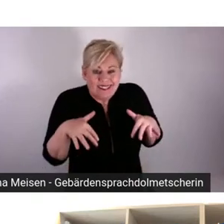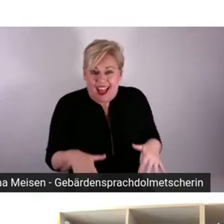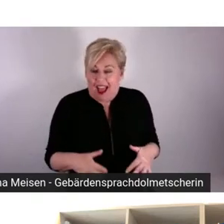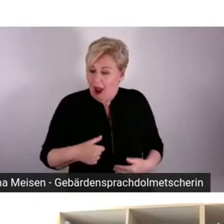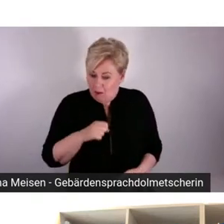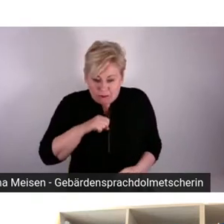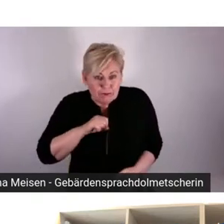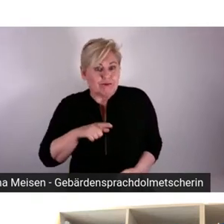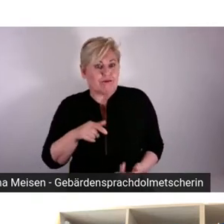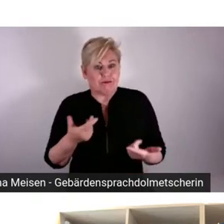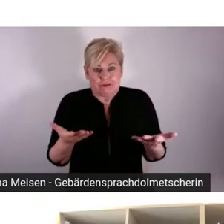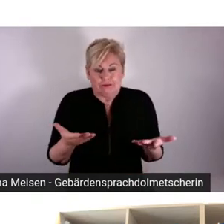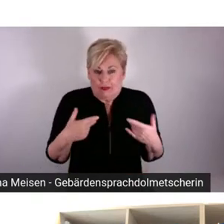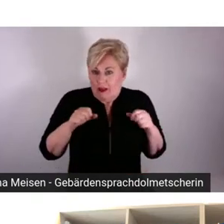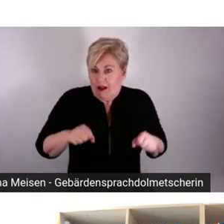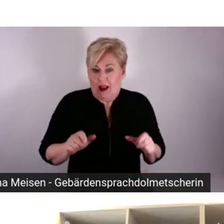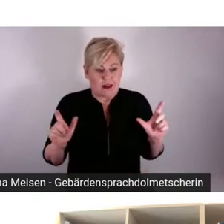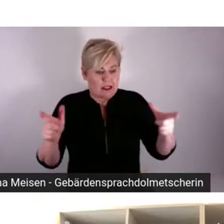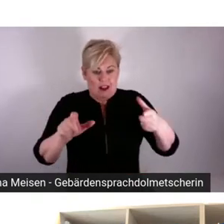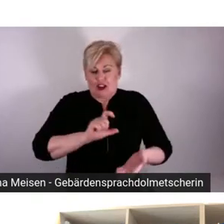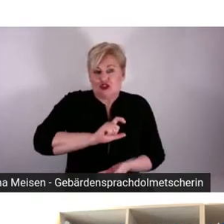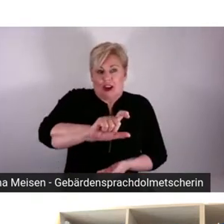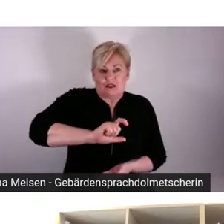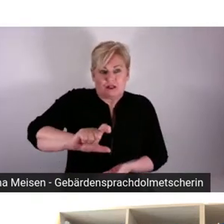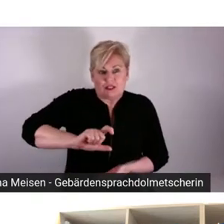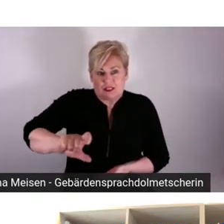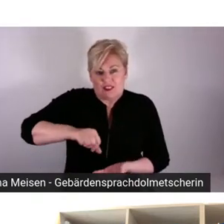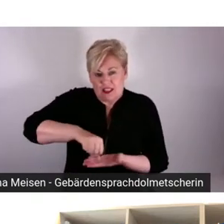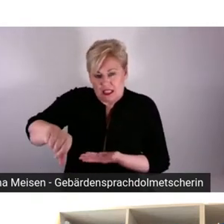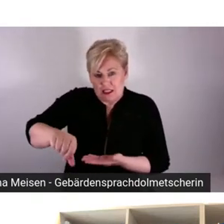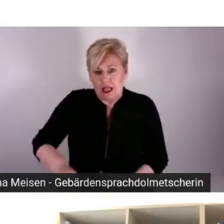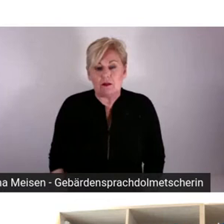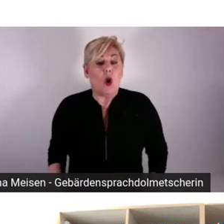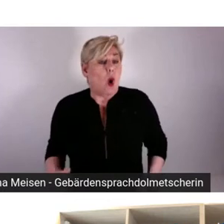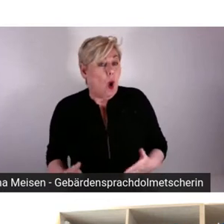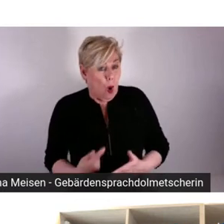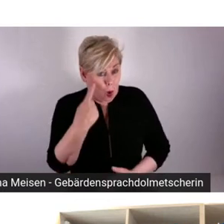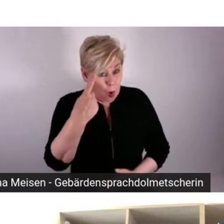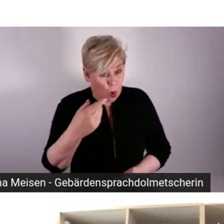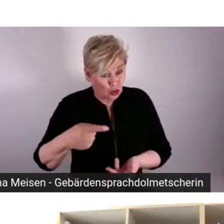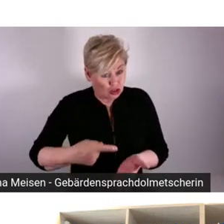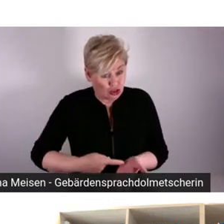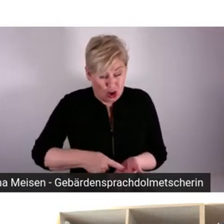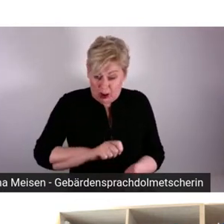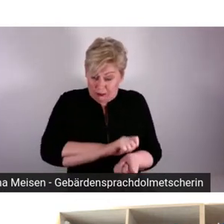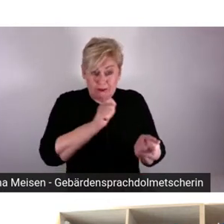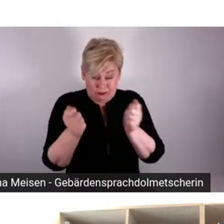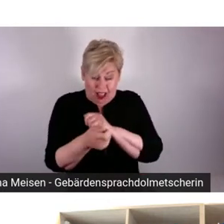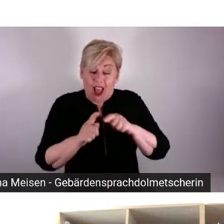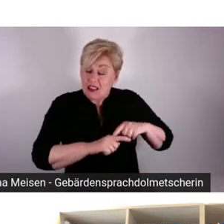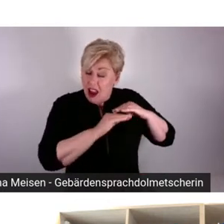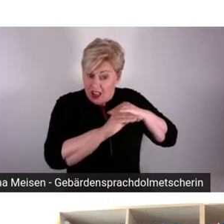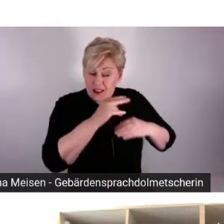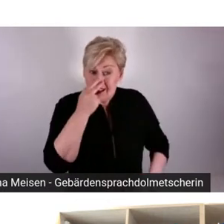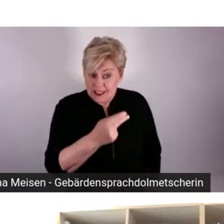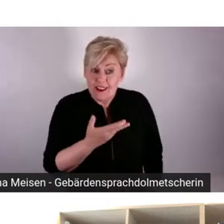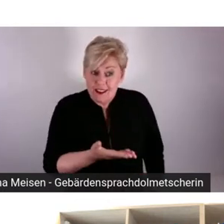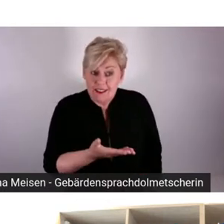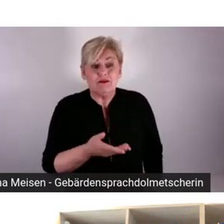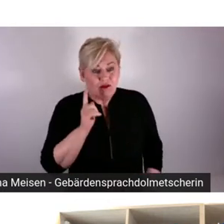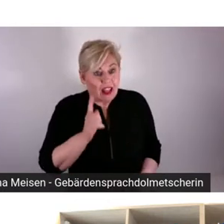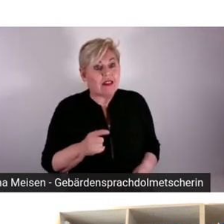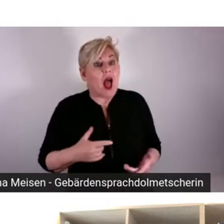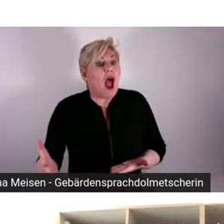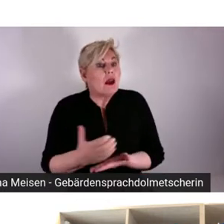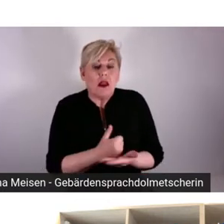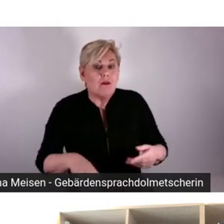unsere Aufgaben in unserer Gesellschaft zu finanzieren. Hohe Steuern hingegen, und das hat man in anderen Ländern gesehen, führen am Ende zu weniger